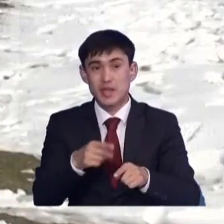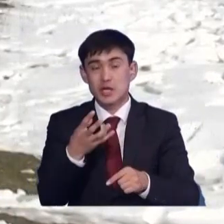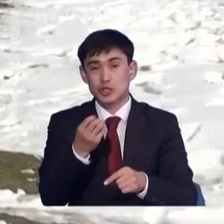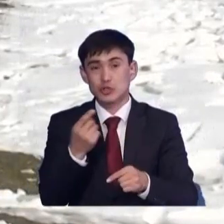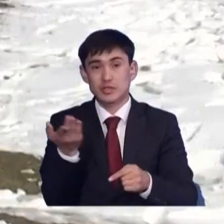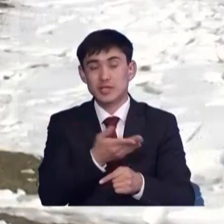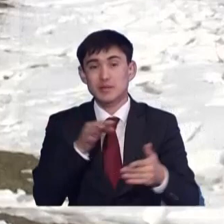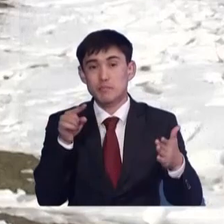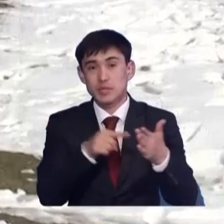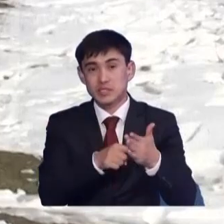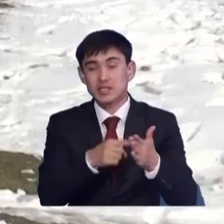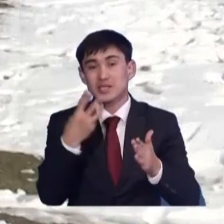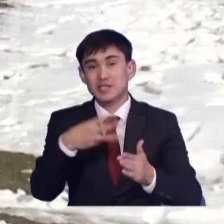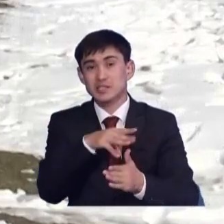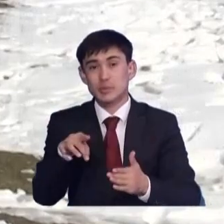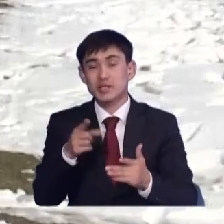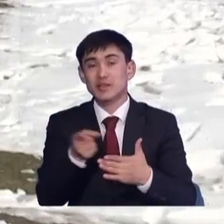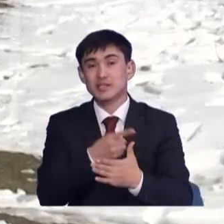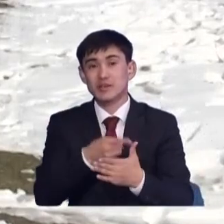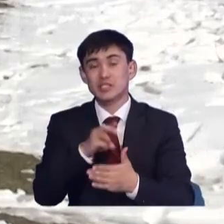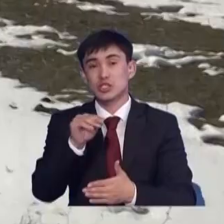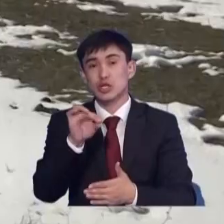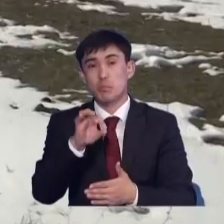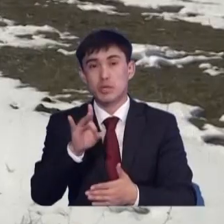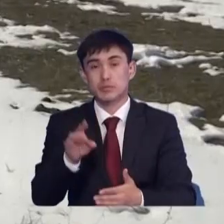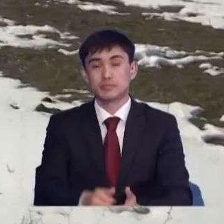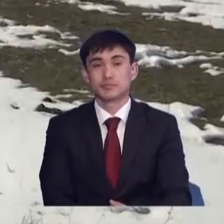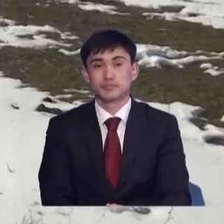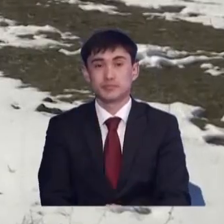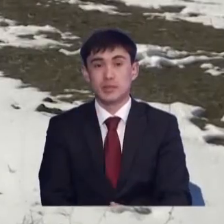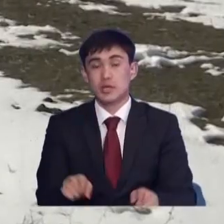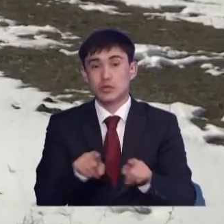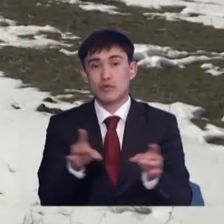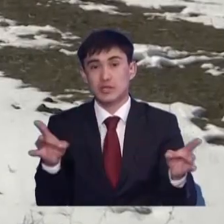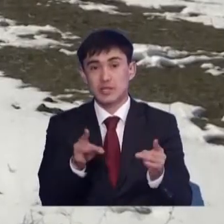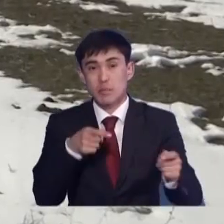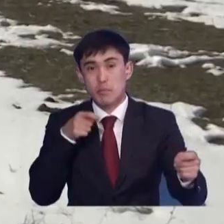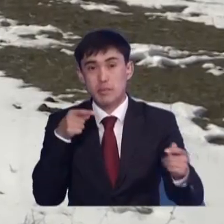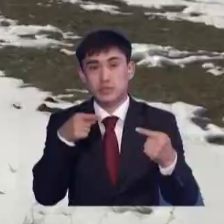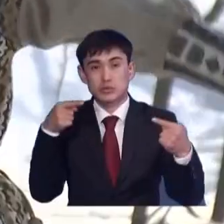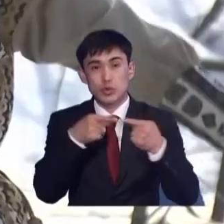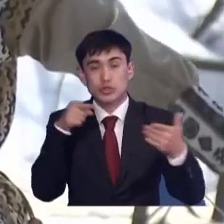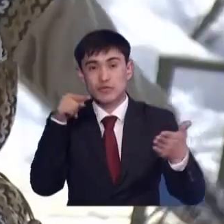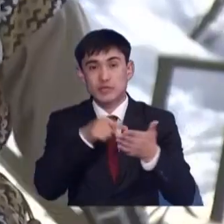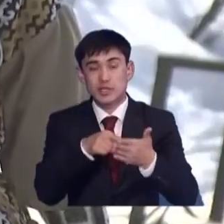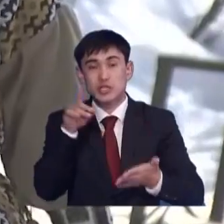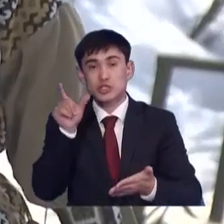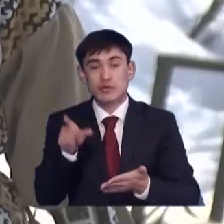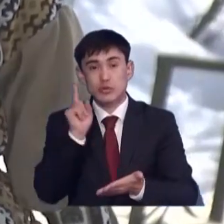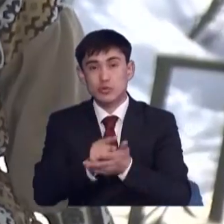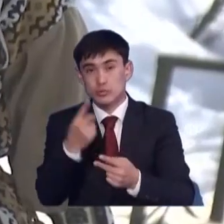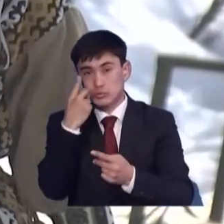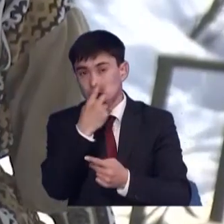одна наша мишень в 30 метров называется жамбе. Чтобы с такого расстояния попасть прямо в цель, человек должен обладать